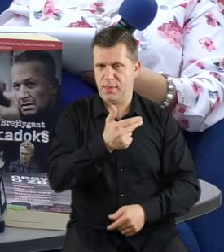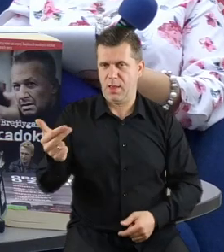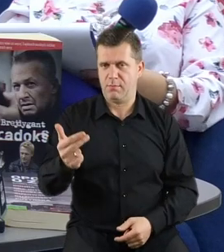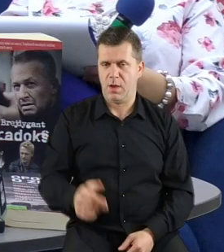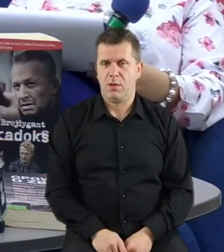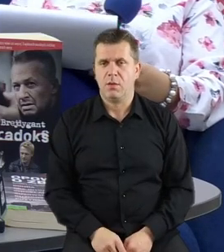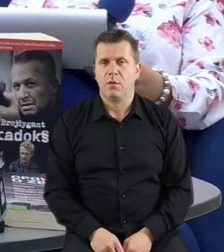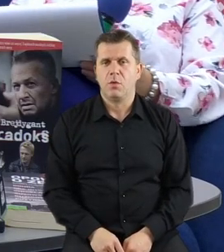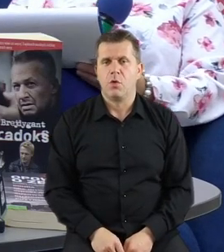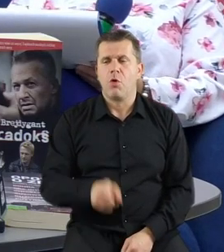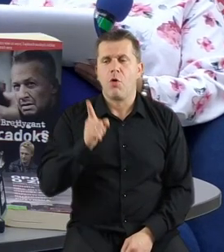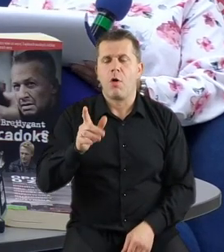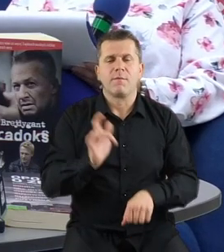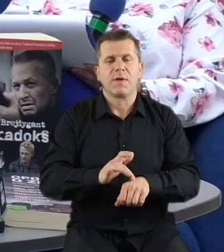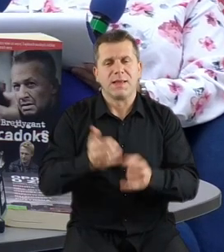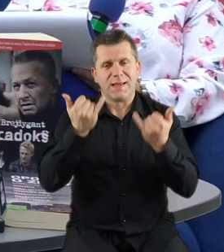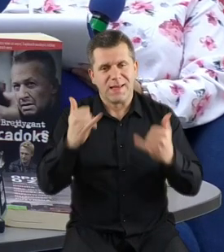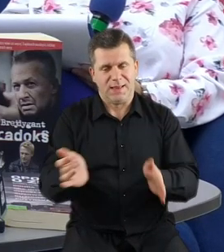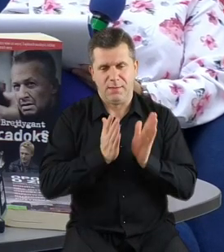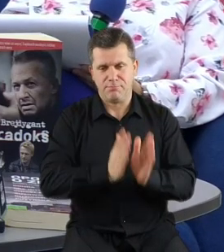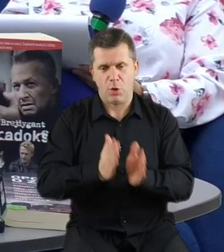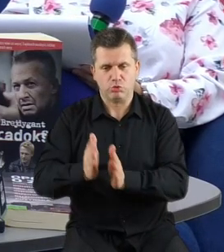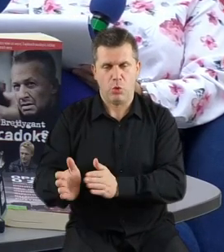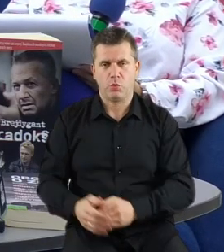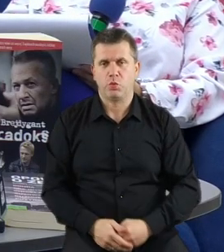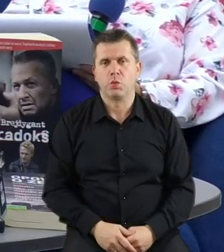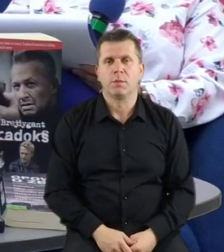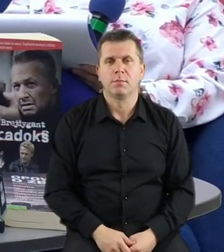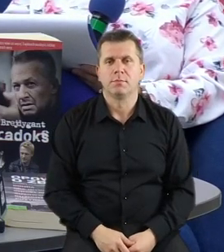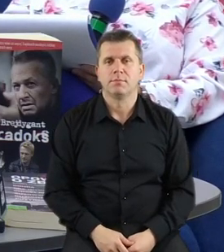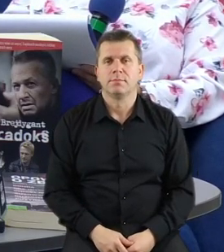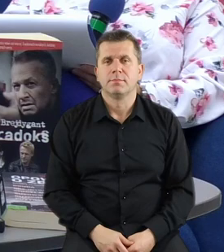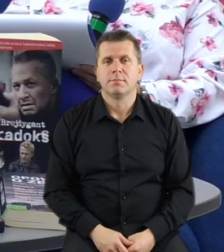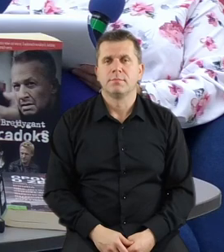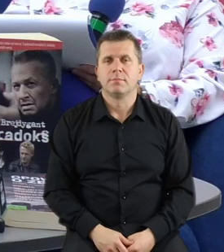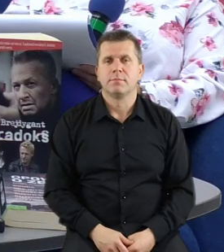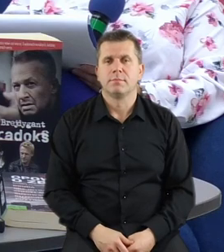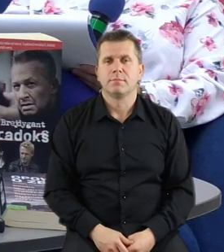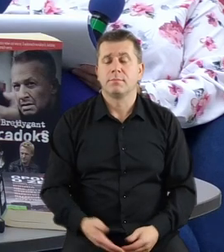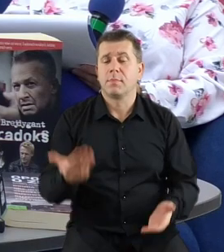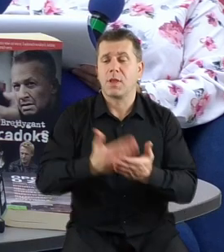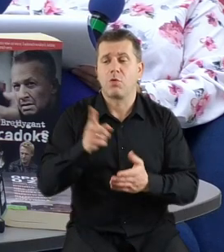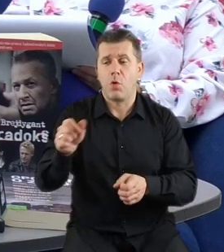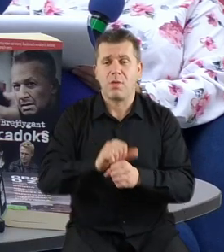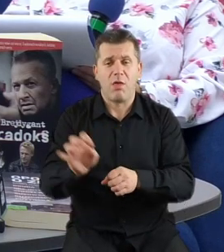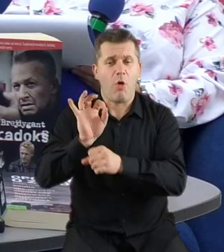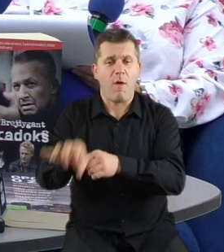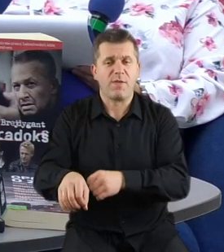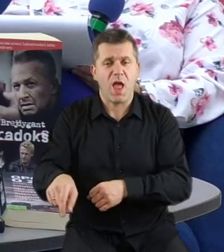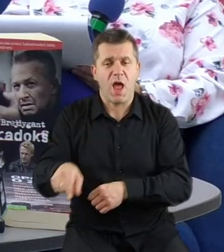temat. Ona wynika z innego porządku. Ona dlatego się staje